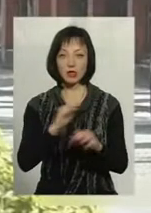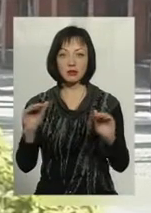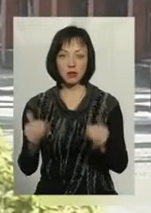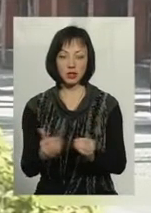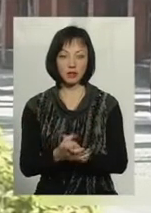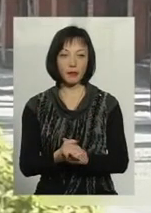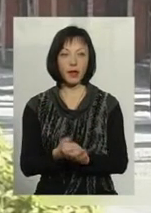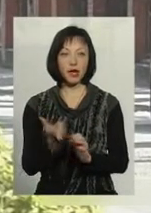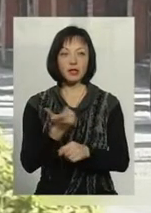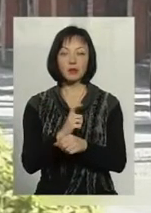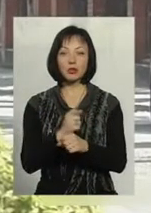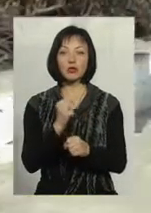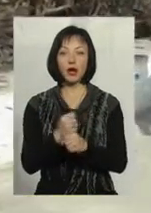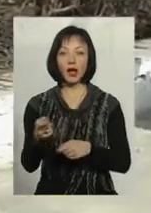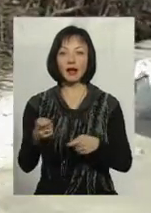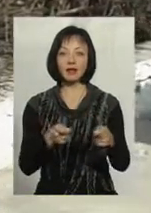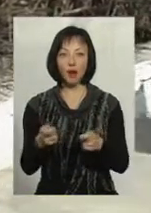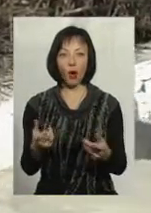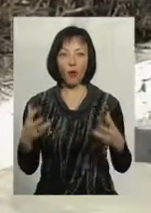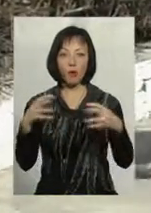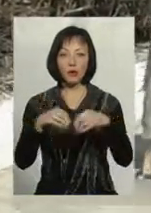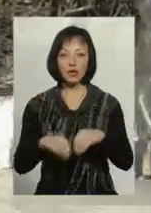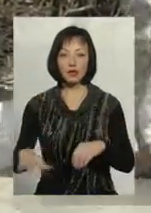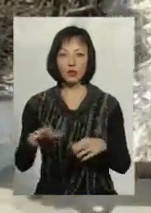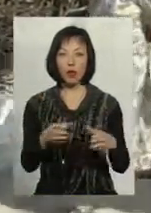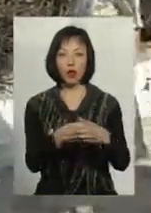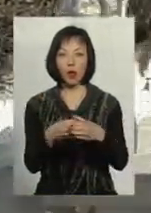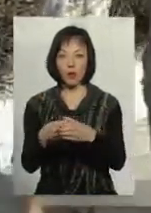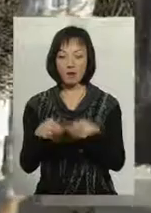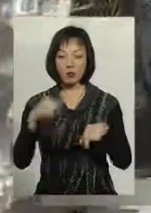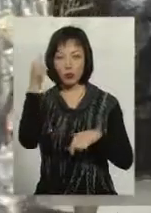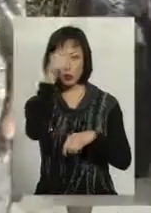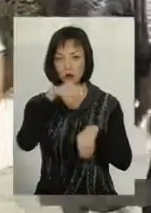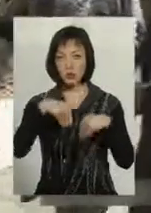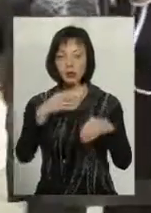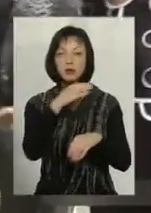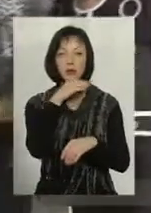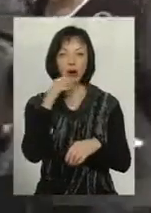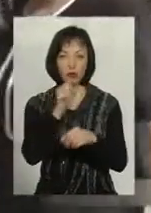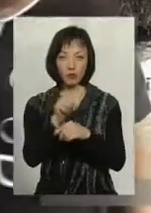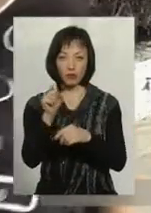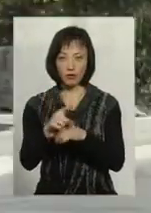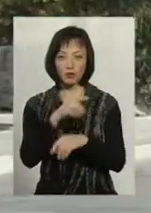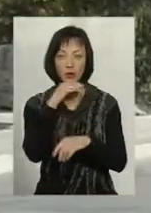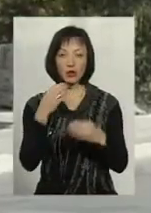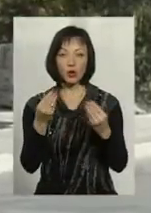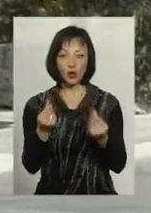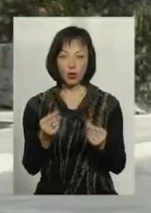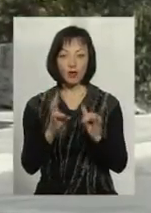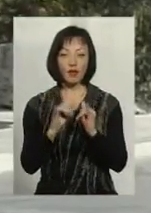року, є необхідність ефективно використати ті кошти, які